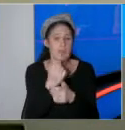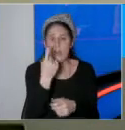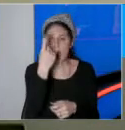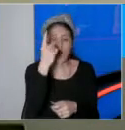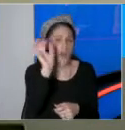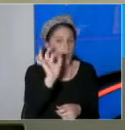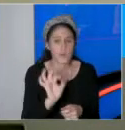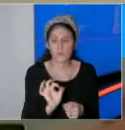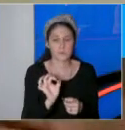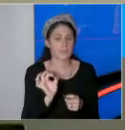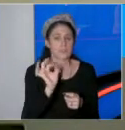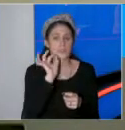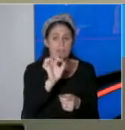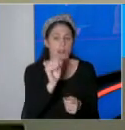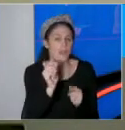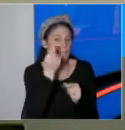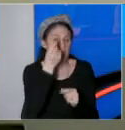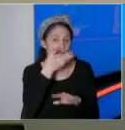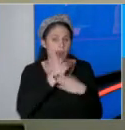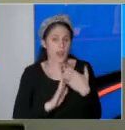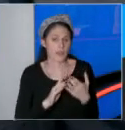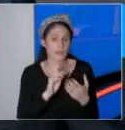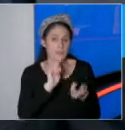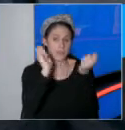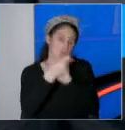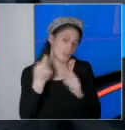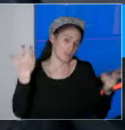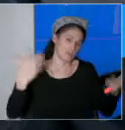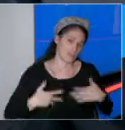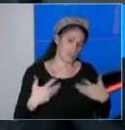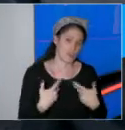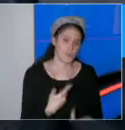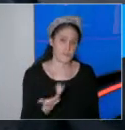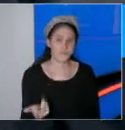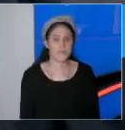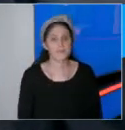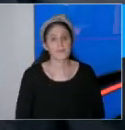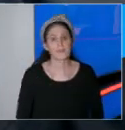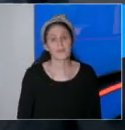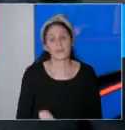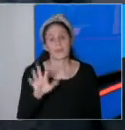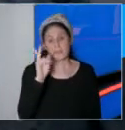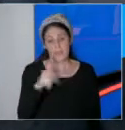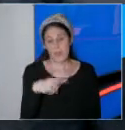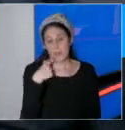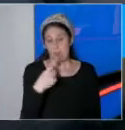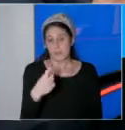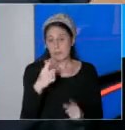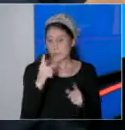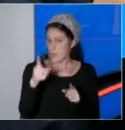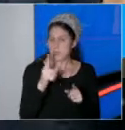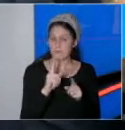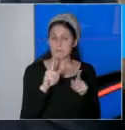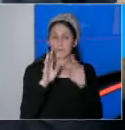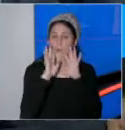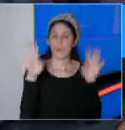של חלק בשינוי הזה, אז אשרנו. אבל מרקוניק, אפשר לומר שבמידה מסוימת אתה פורה קול, אתה אומר, די לי